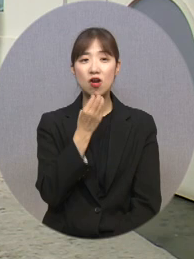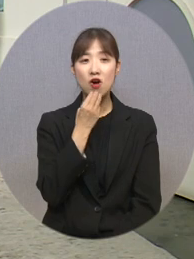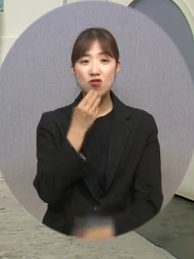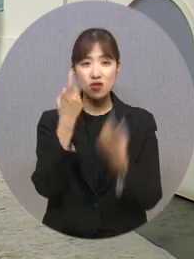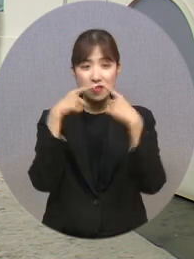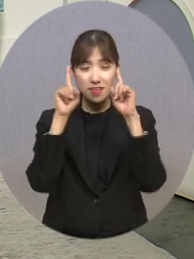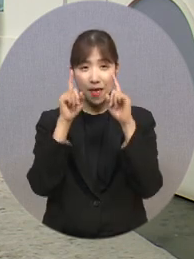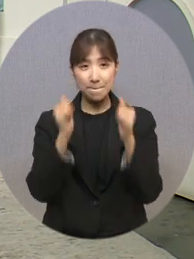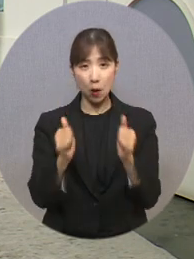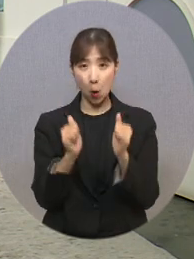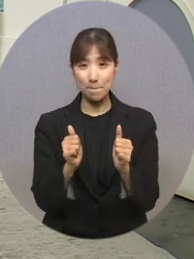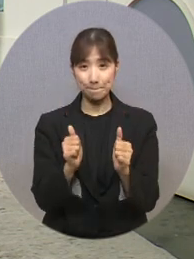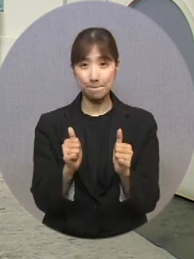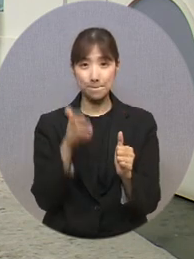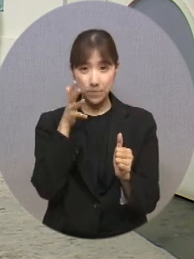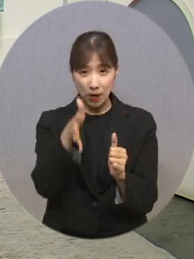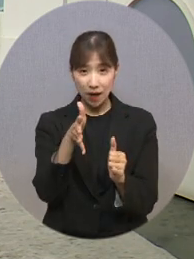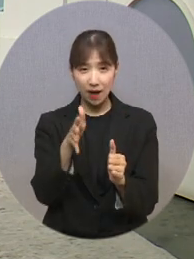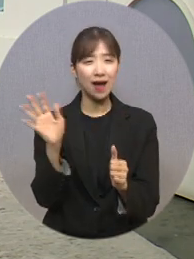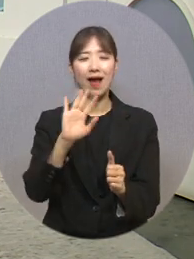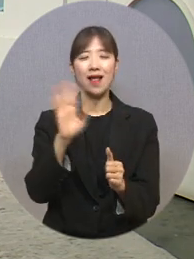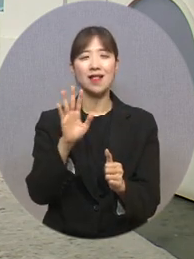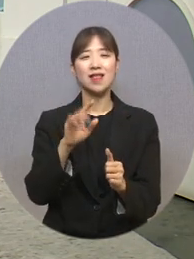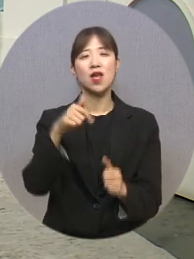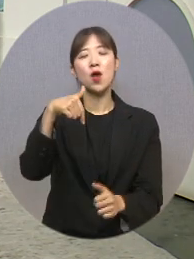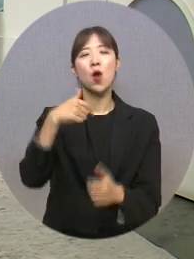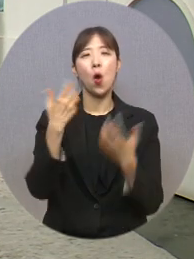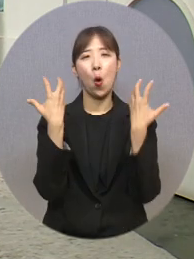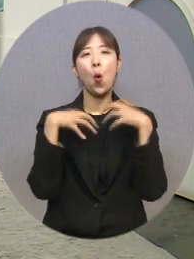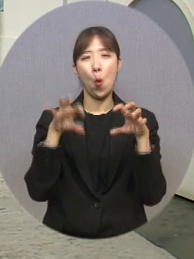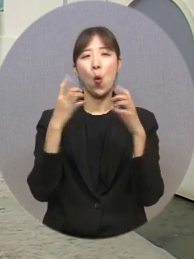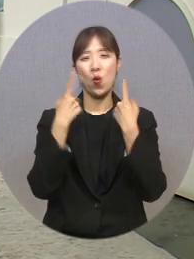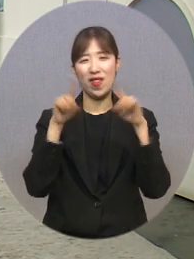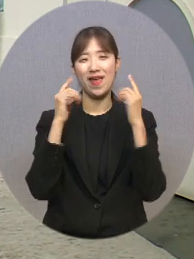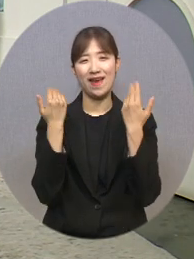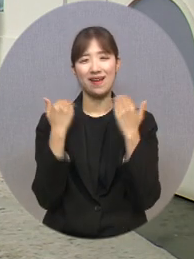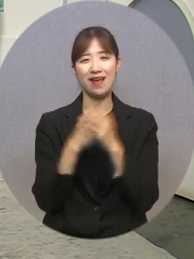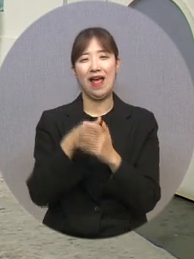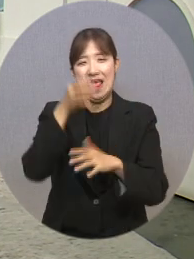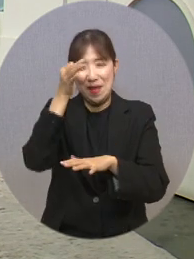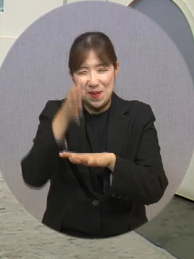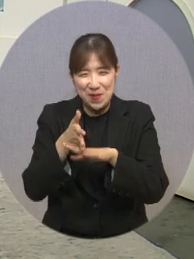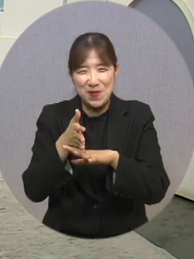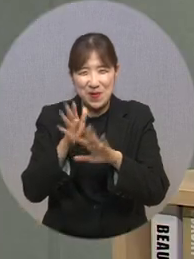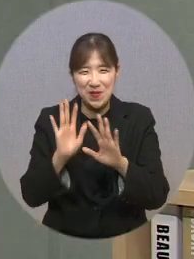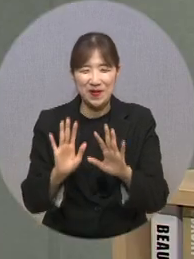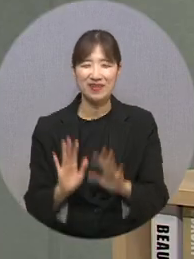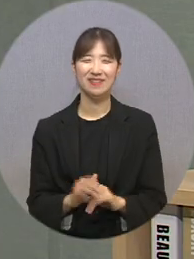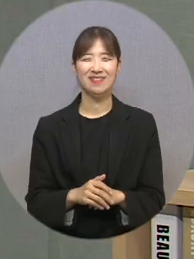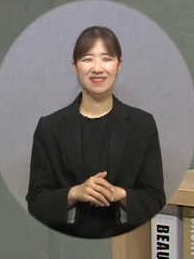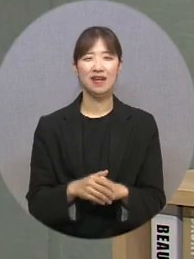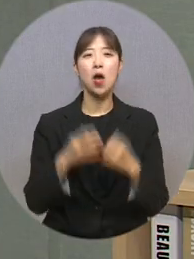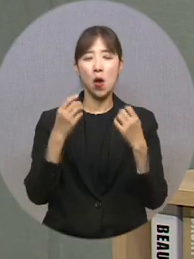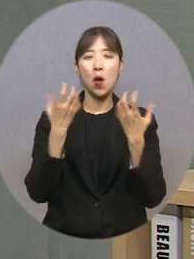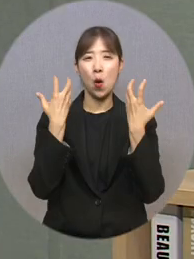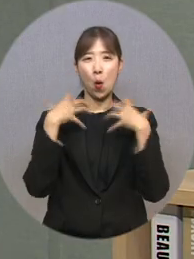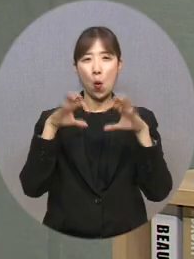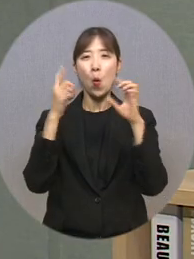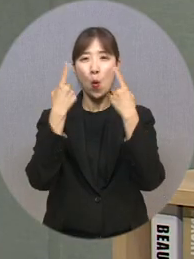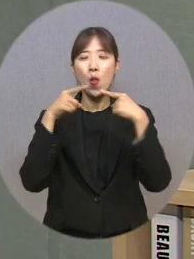법대 나오셨나요? 아니, 고대 법대 나왔습니다. 아, 고대. 예. 아, 미안합니다. 고대